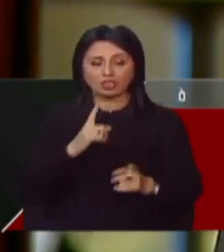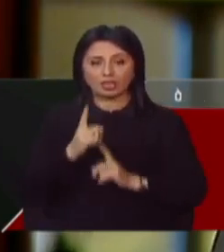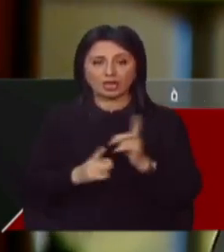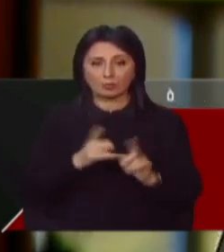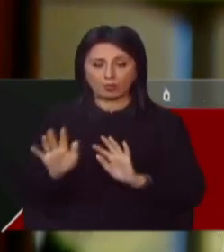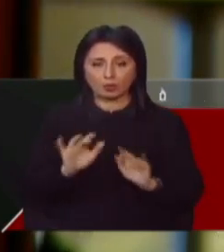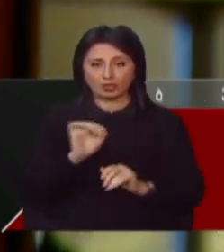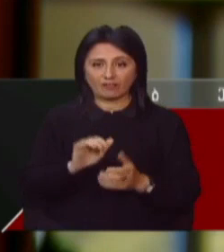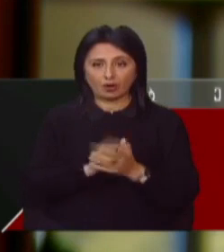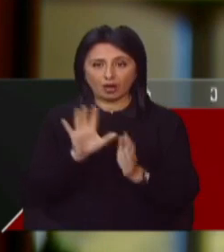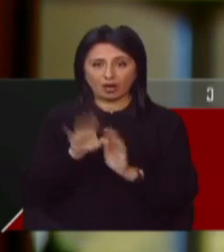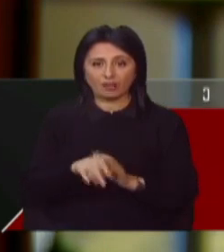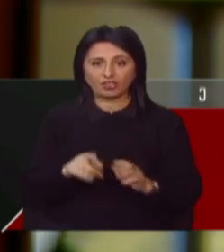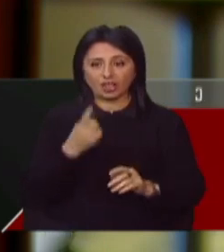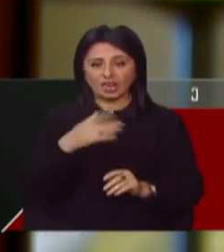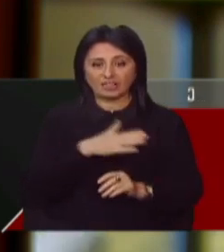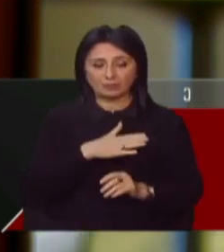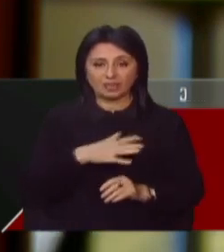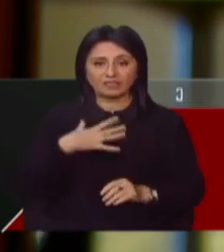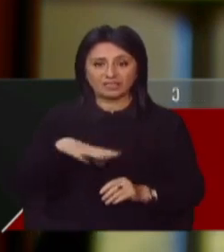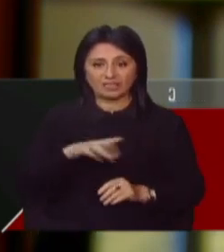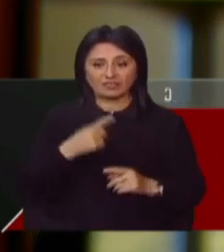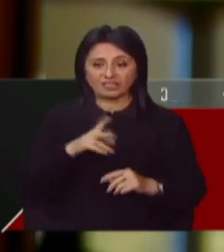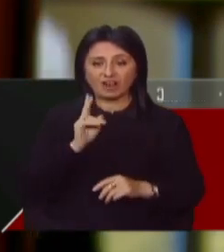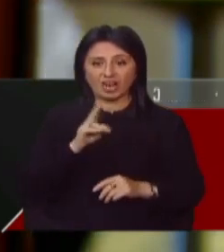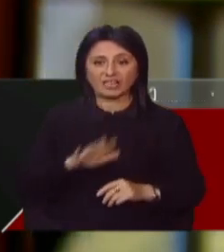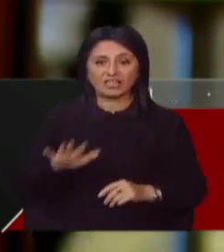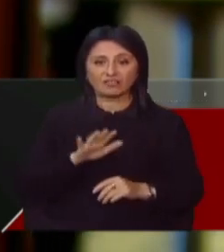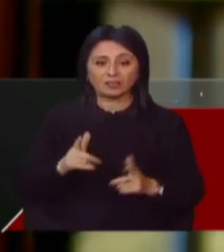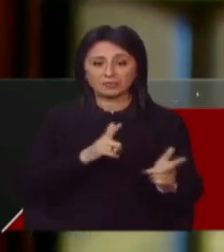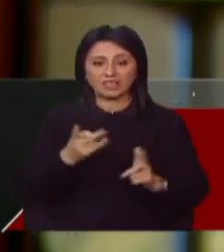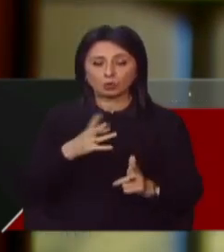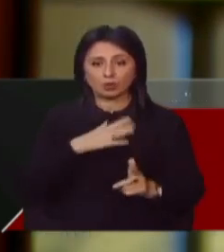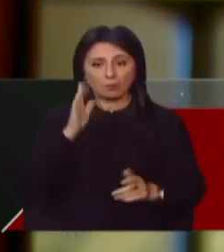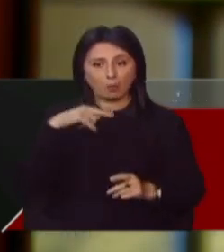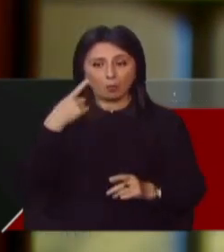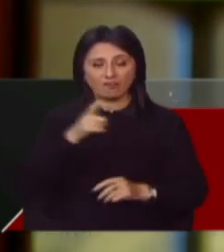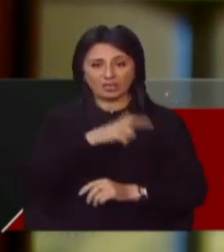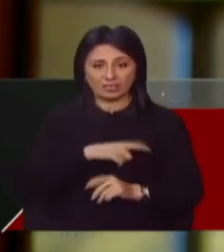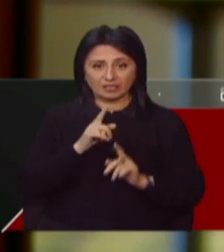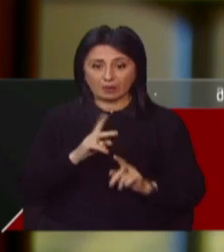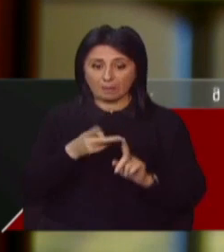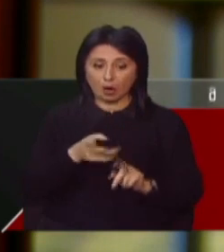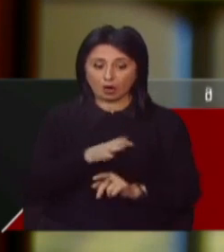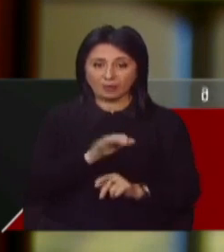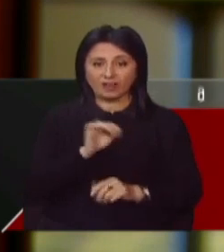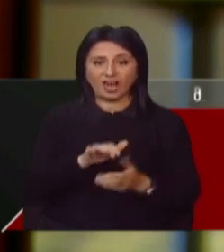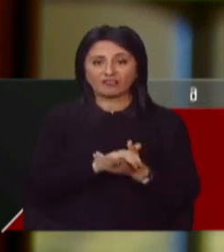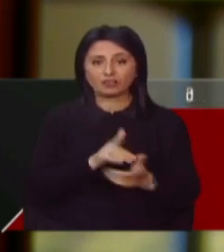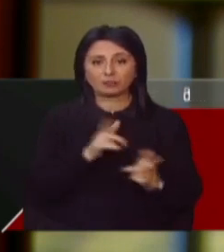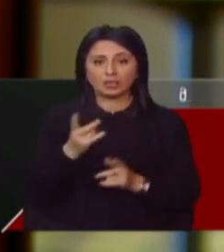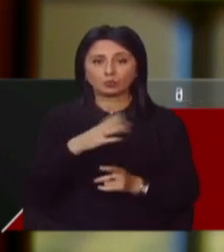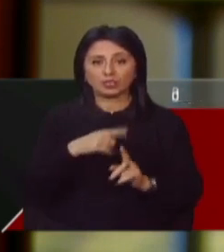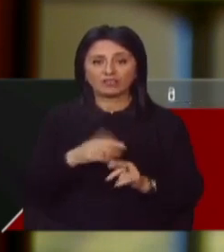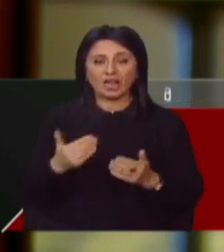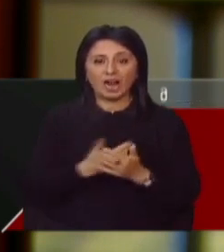reformebis protsesi Eurocavchirshi. Ase rom ertis mkhriv საქართველოს და სხვა კანდიდატი ქვეყნები მზადუნდა იყვნენ მომავალი წევრობისთვის. მეორე მხრივ, ევროკავშირი მზადუნდა